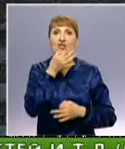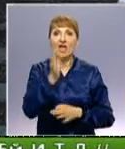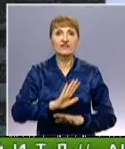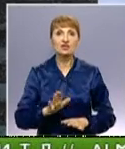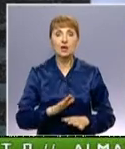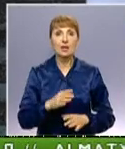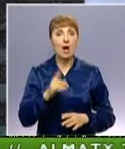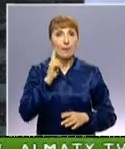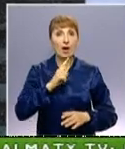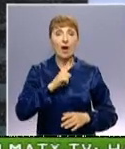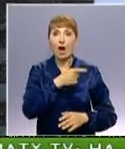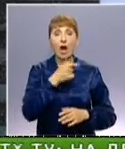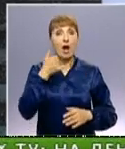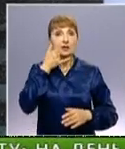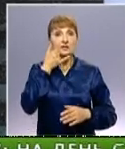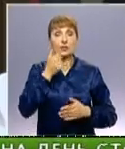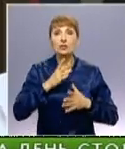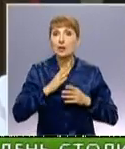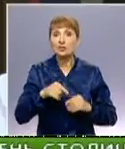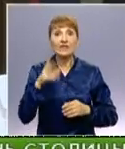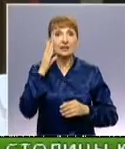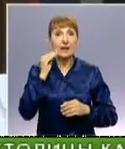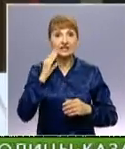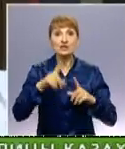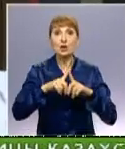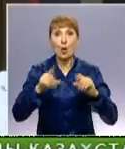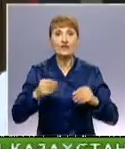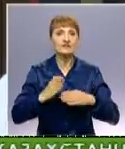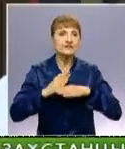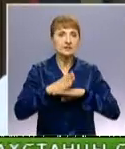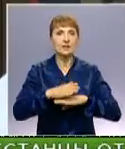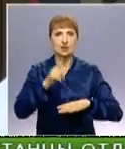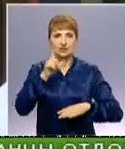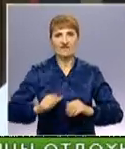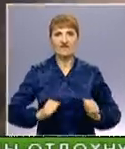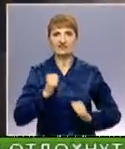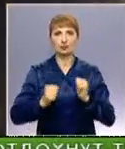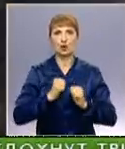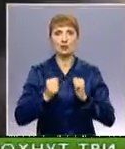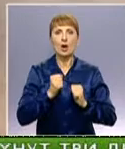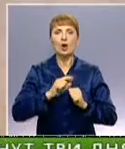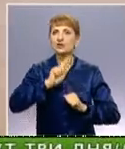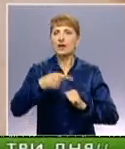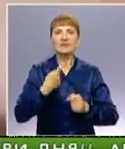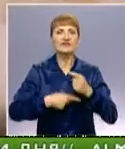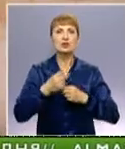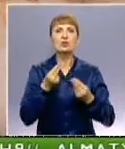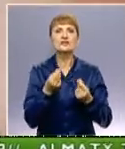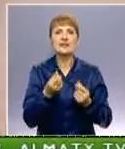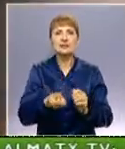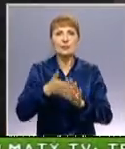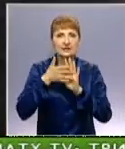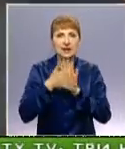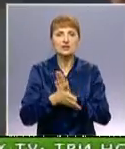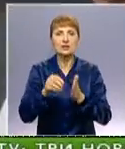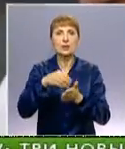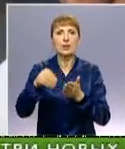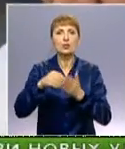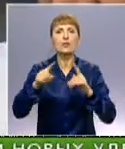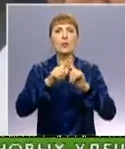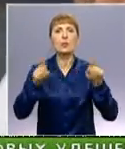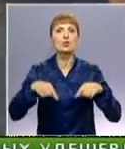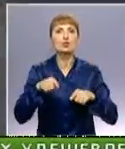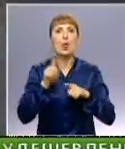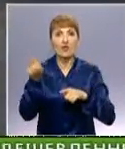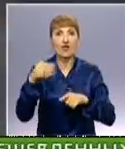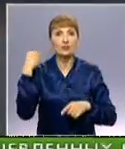туроператора молчали, в алматинский головной офис наведался возмущенный горожанин. Он требовал вернуть ему средства, потраченные на покупку путевки тот